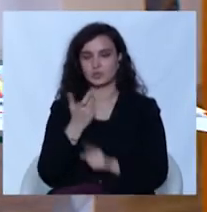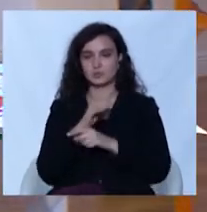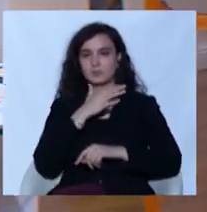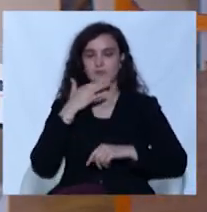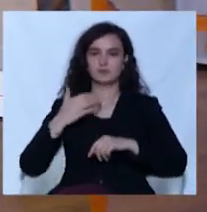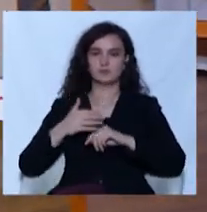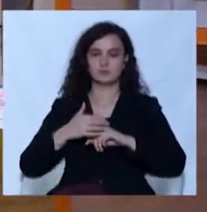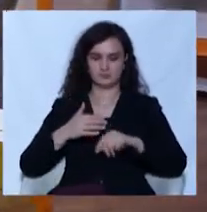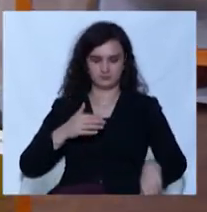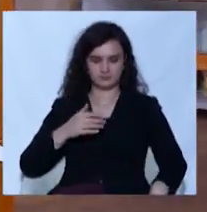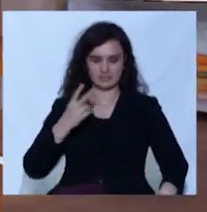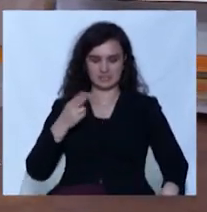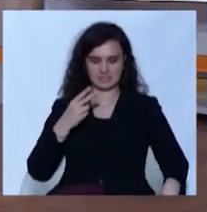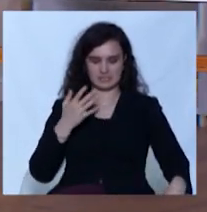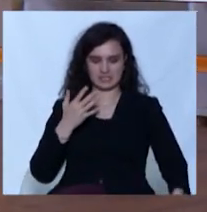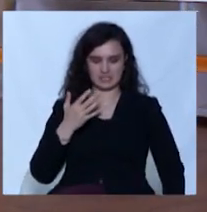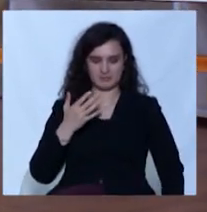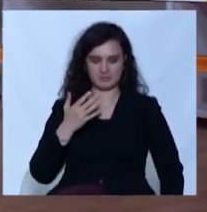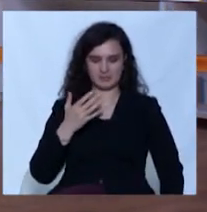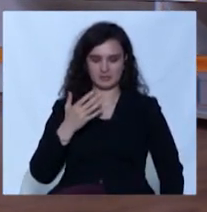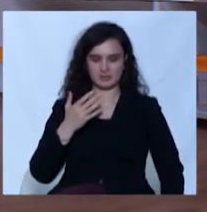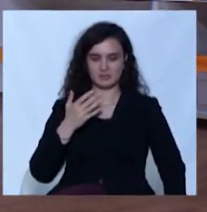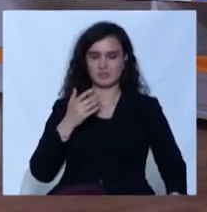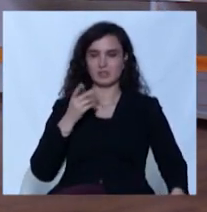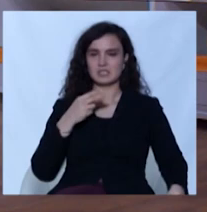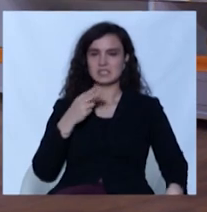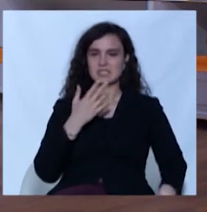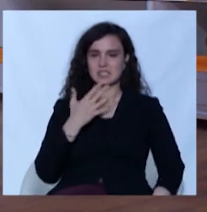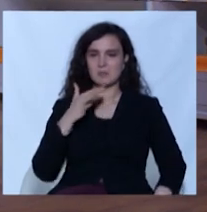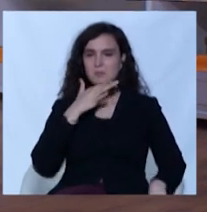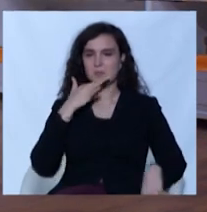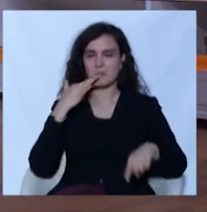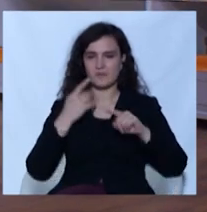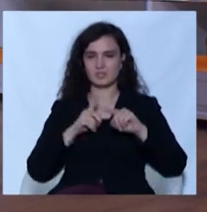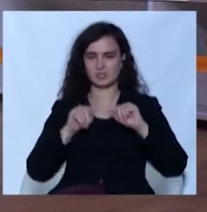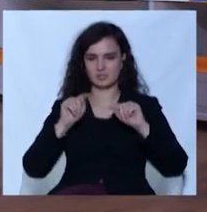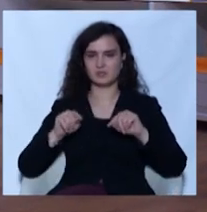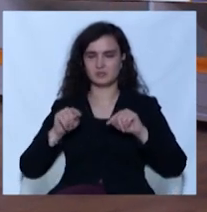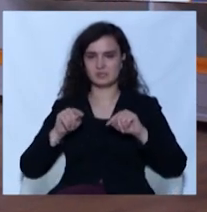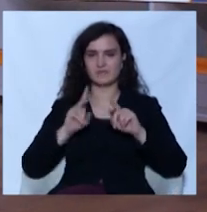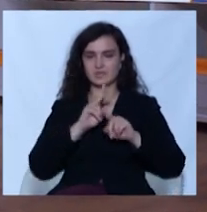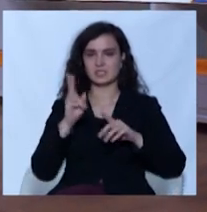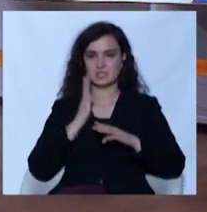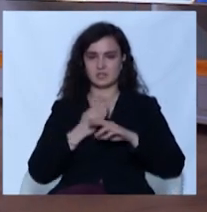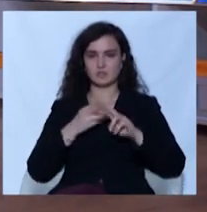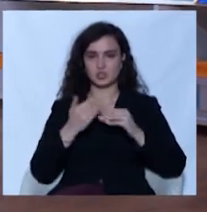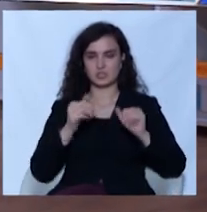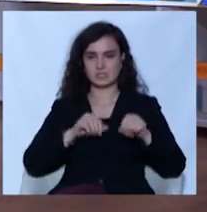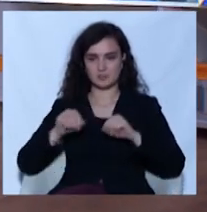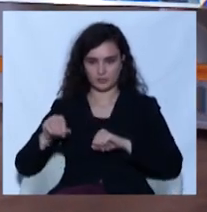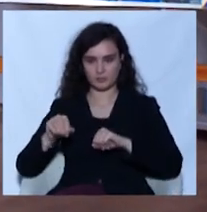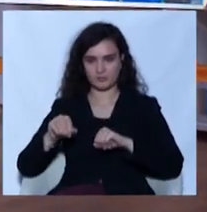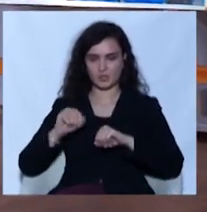ბევრი წიგნები, თუ არა გაქვთ მხატვრებზე, არის ბევრი აკრიფეთ. ვისაც გაქვთ ამის